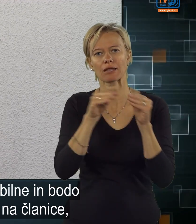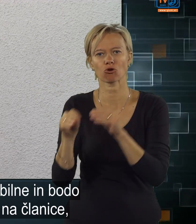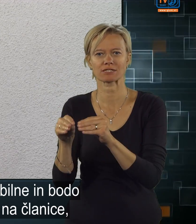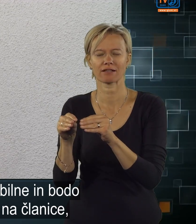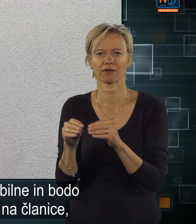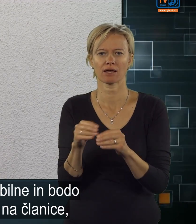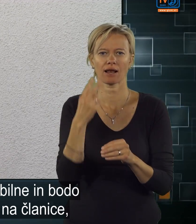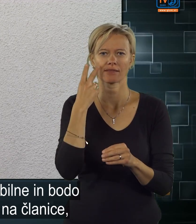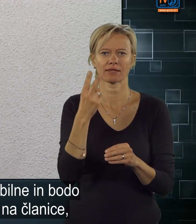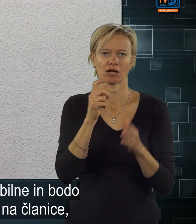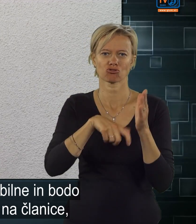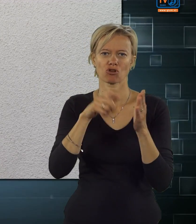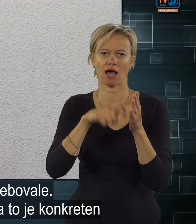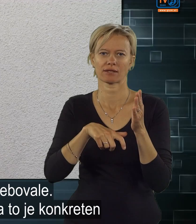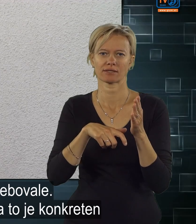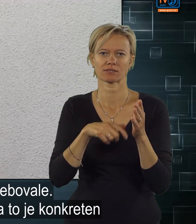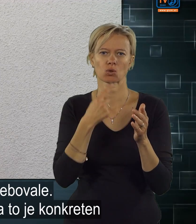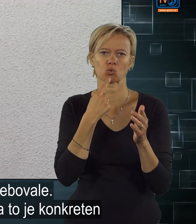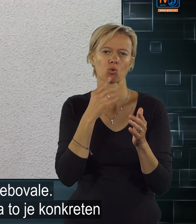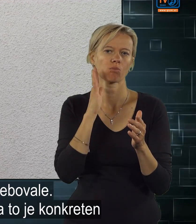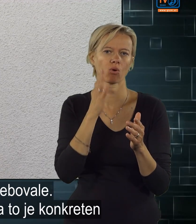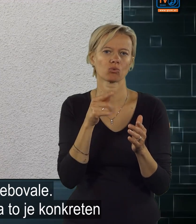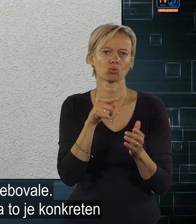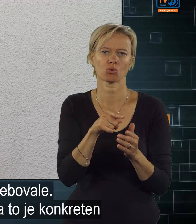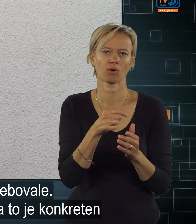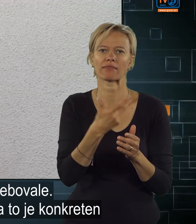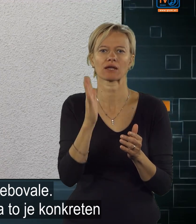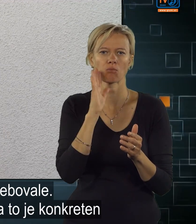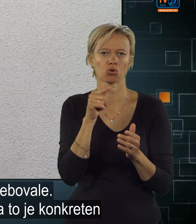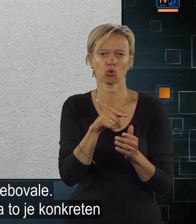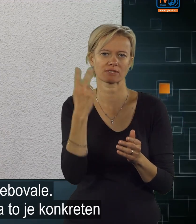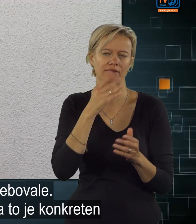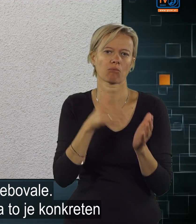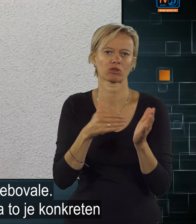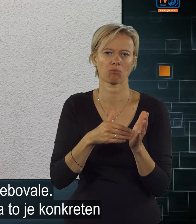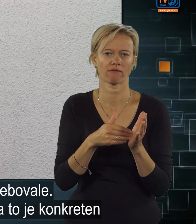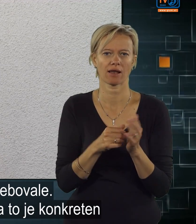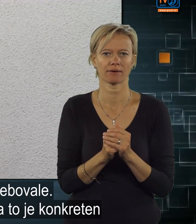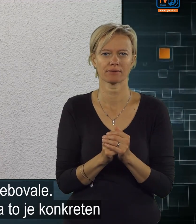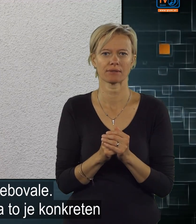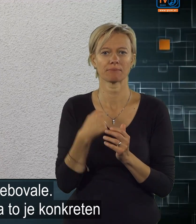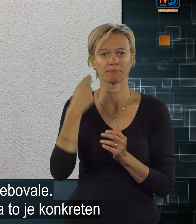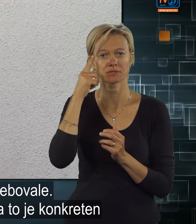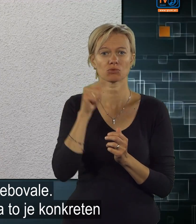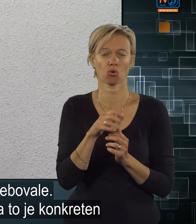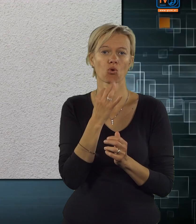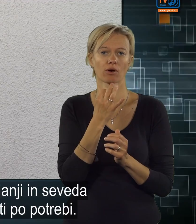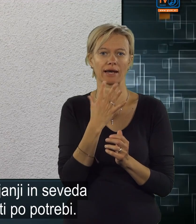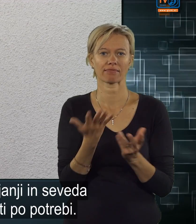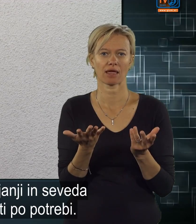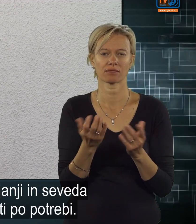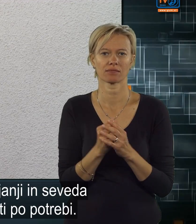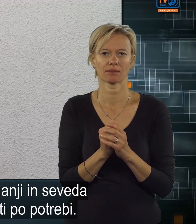prenosljive glede na članice, katera bo to seveda potrebovala, tako da jaz mislim, da to je